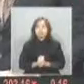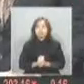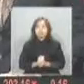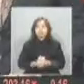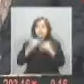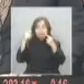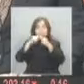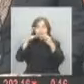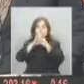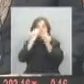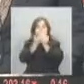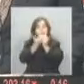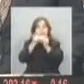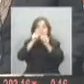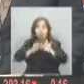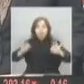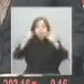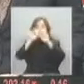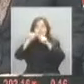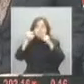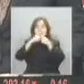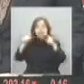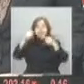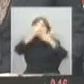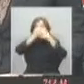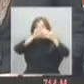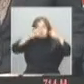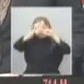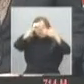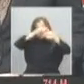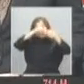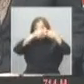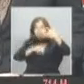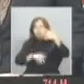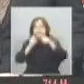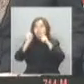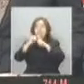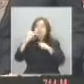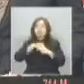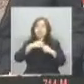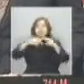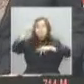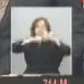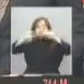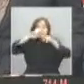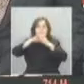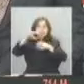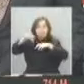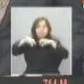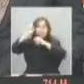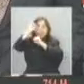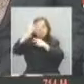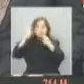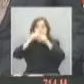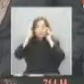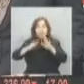เรื่องผลประโยช์กเป็นเรื่องใหญ่นะคะแต่วานอกเหอจากนั้ผู้เล่นของ NFLต้องการที่จะให้มีการดูแลมีการจสวสดีการสำรนักกิล